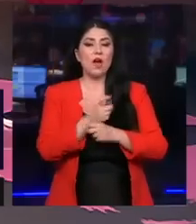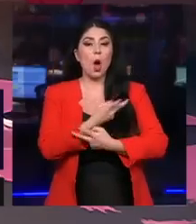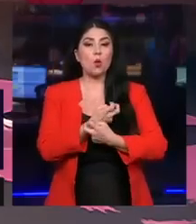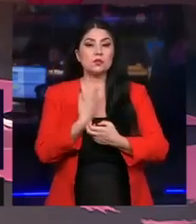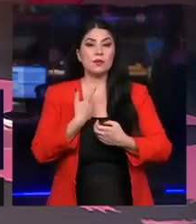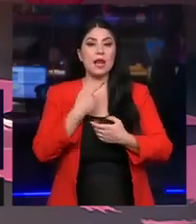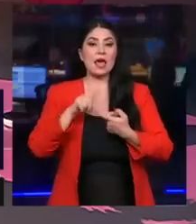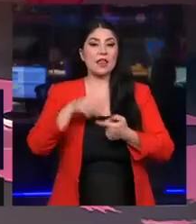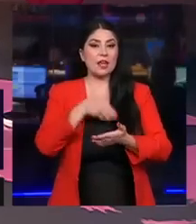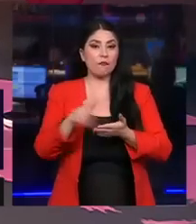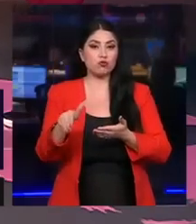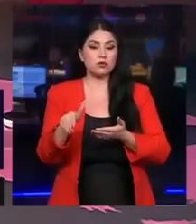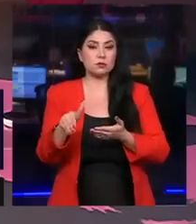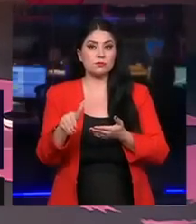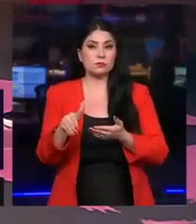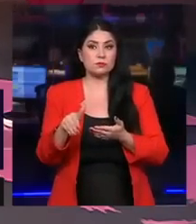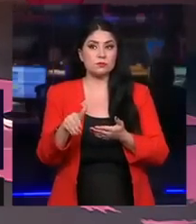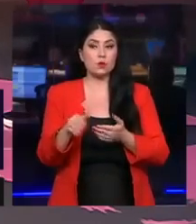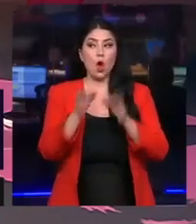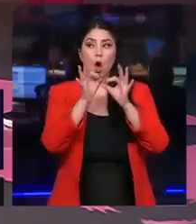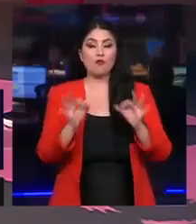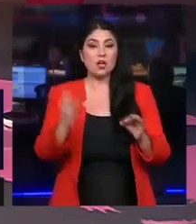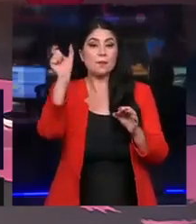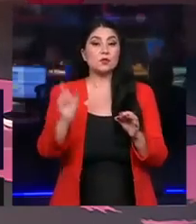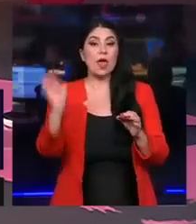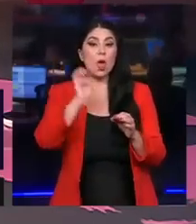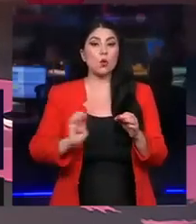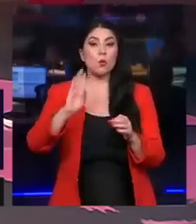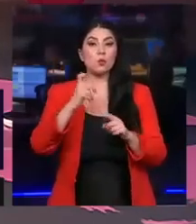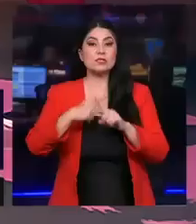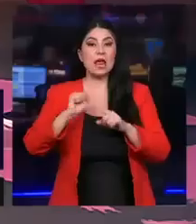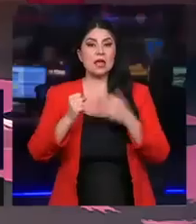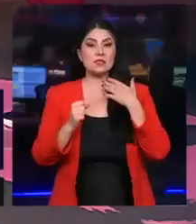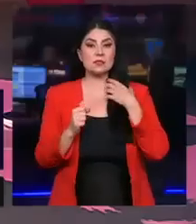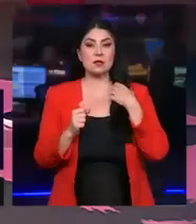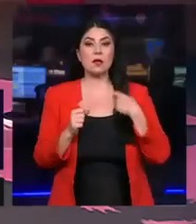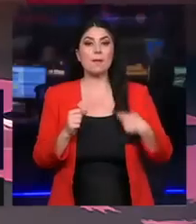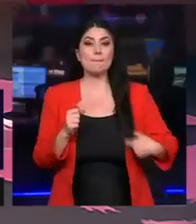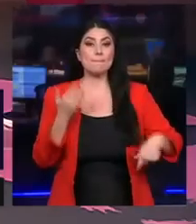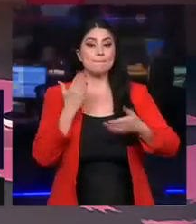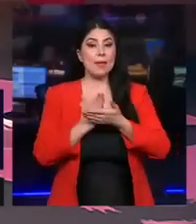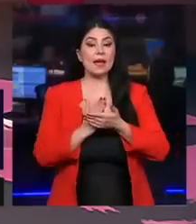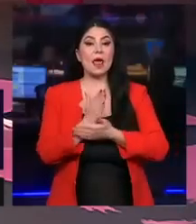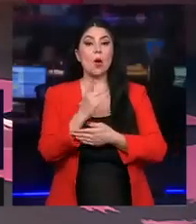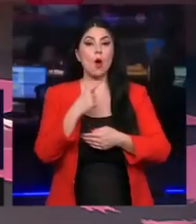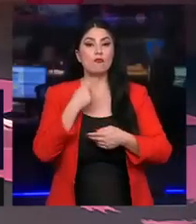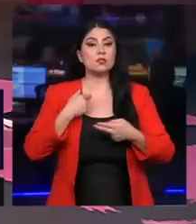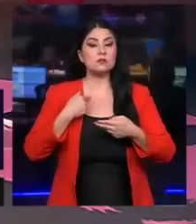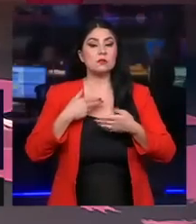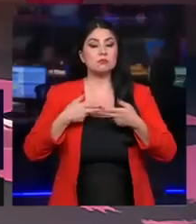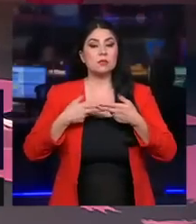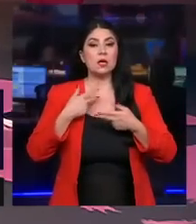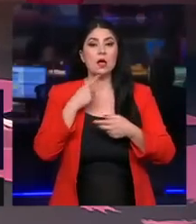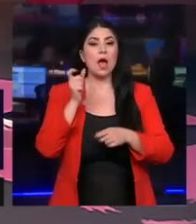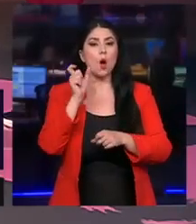la spațiul Schengen. Oficialii europeni, cei de la Bruxelles, întotdeauna au susținut poziția țării noastre și